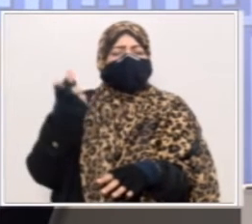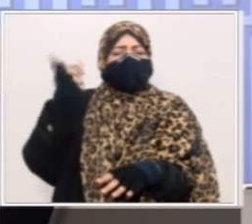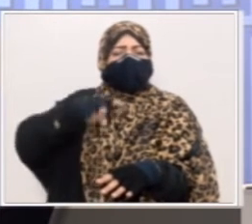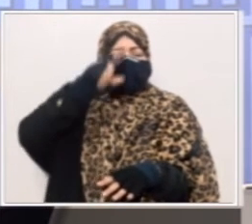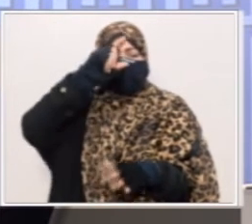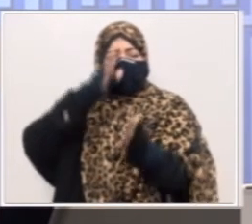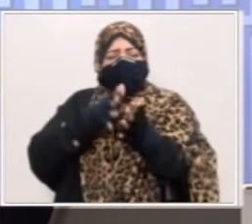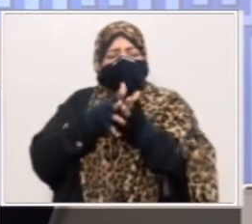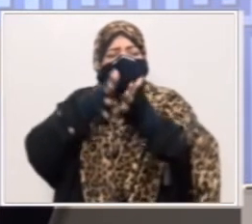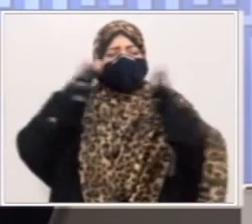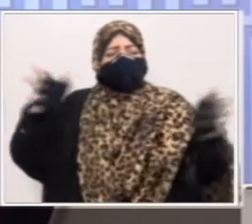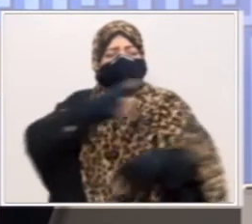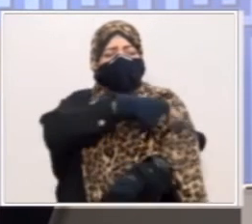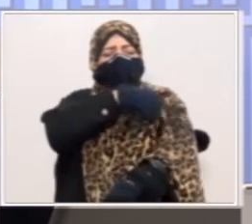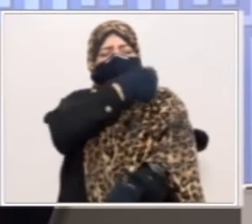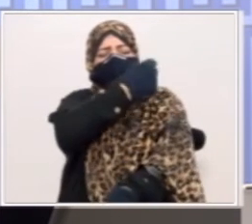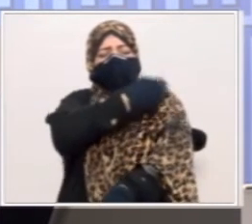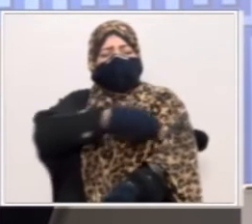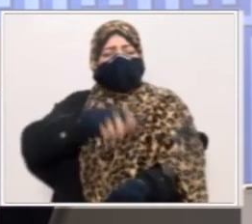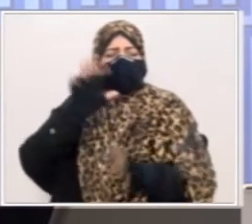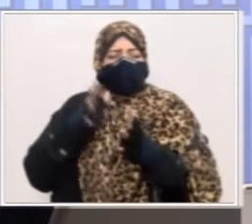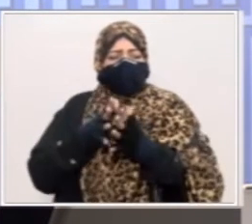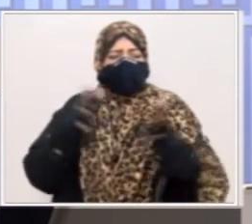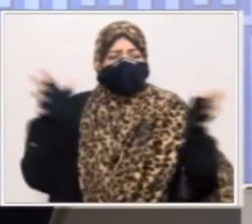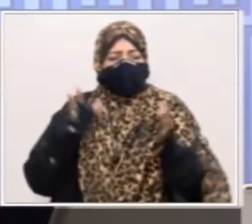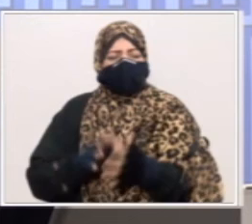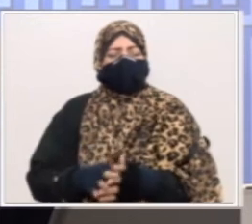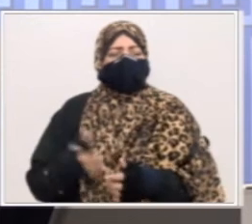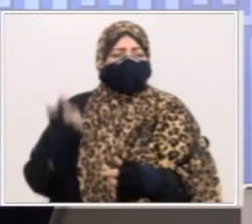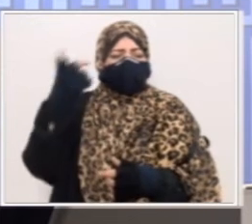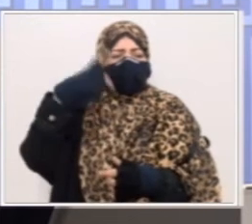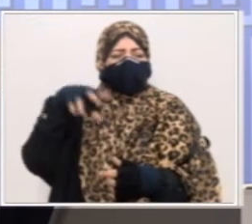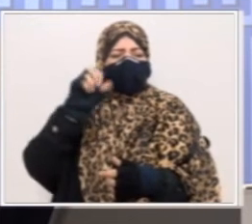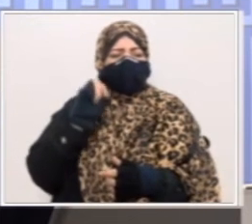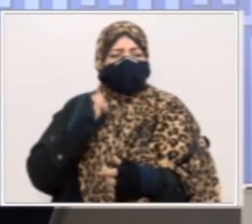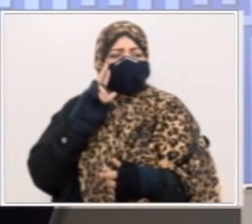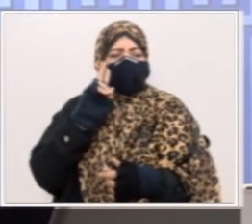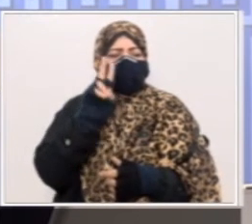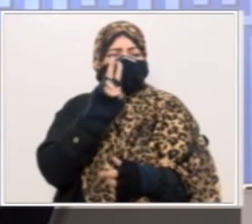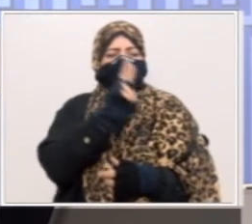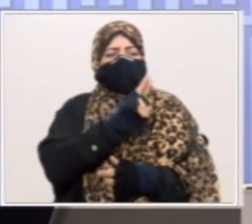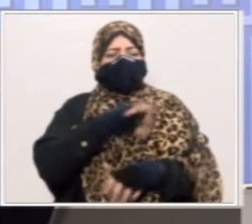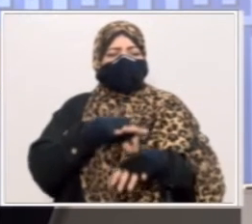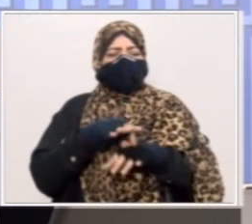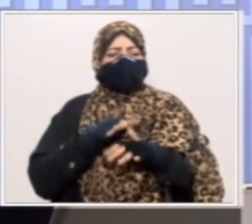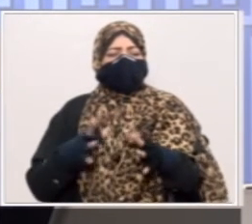الذنوب. ولقد شهد الناس جمعا، وشهدت أهل ليبيا